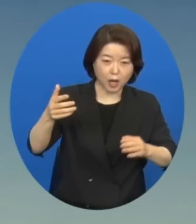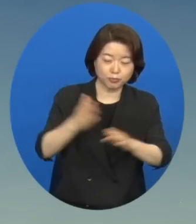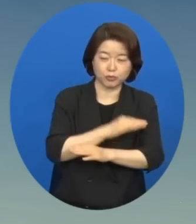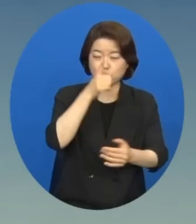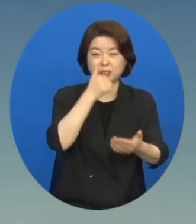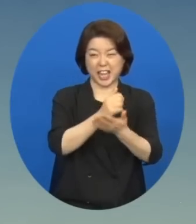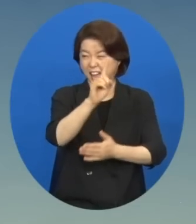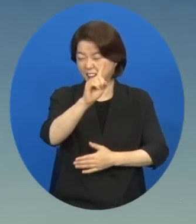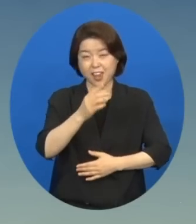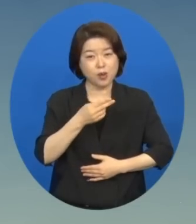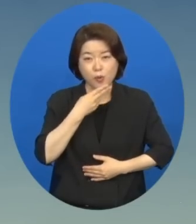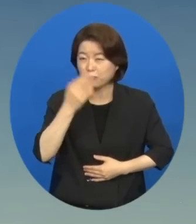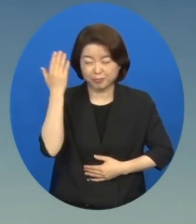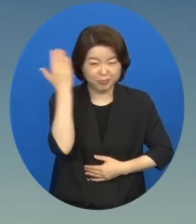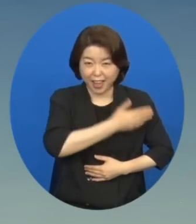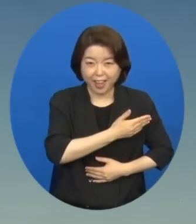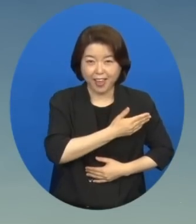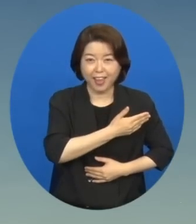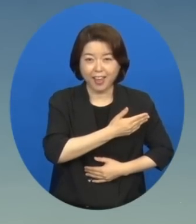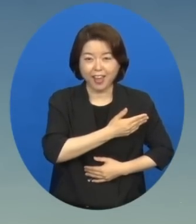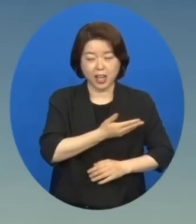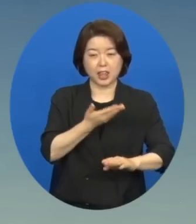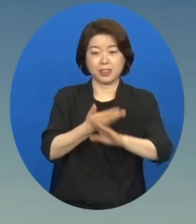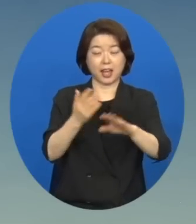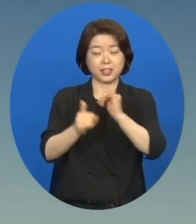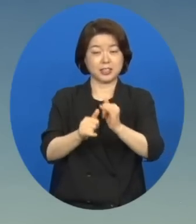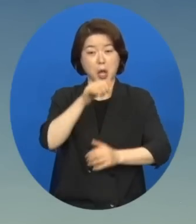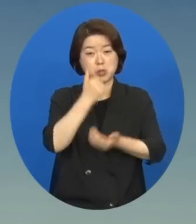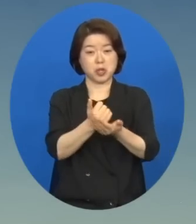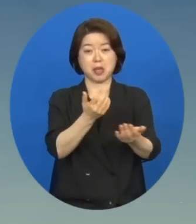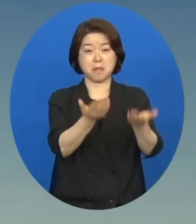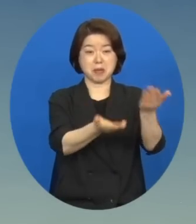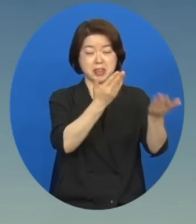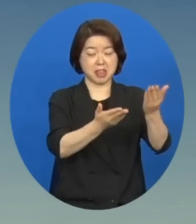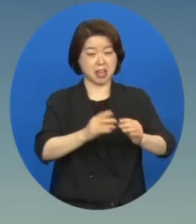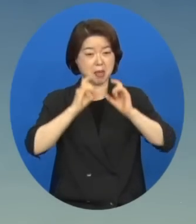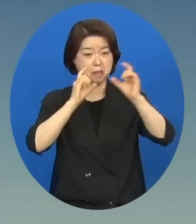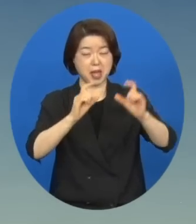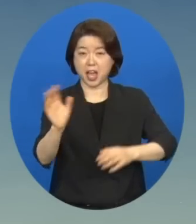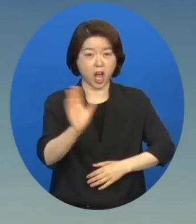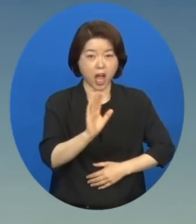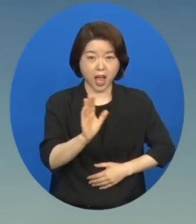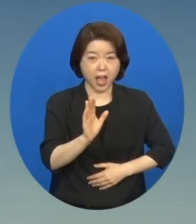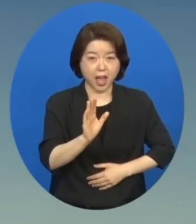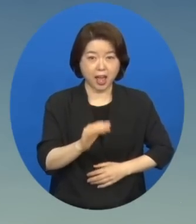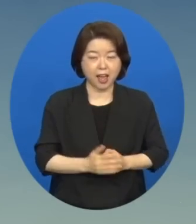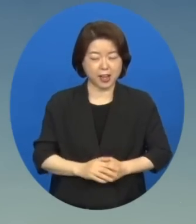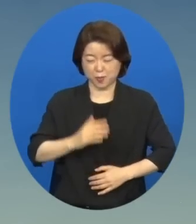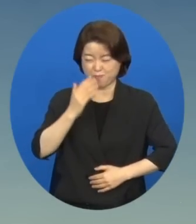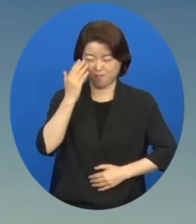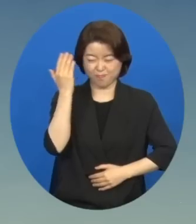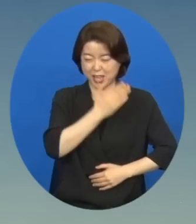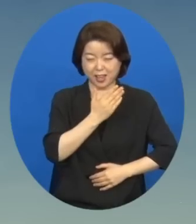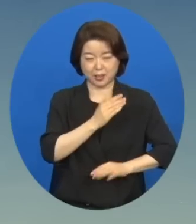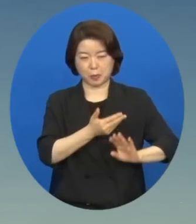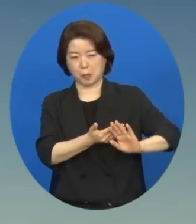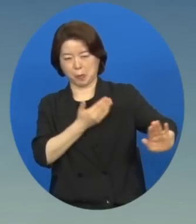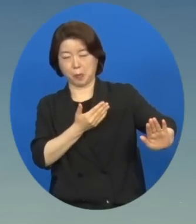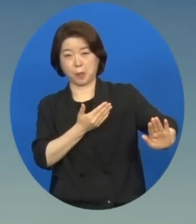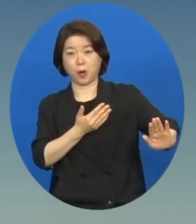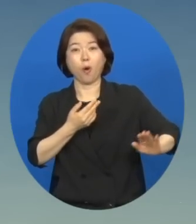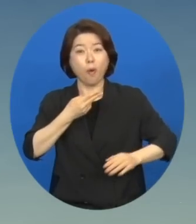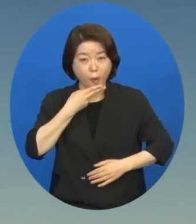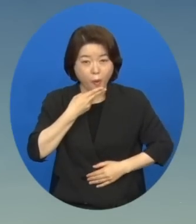짓고 다른 사람 판단하고 정죄하는 이 일에 있어서도 아주 이제는 더 이상 그 일이